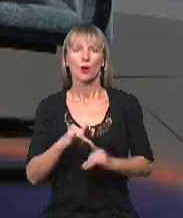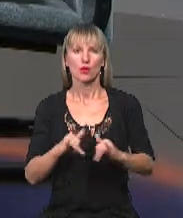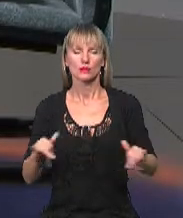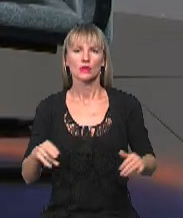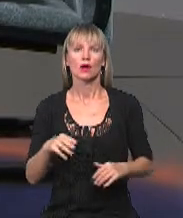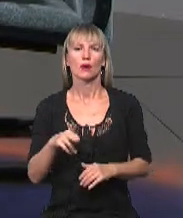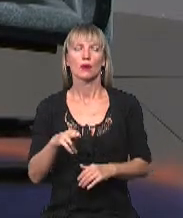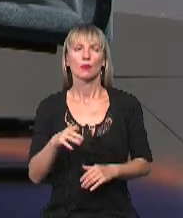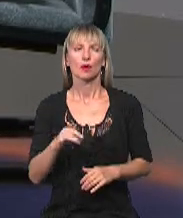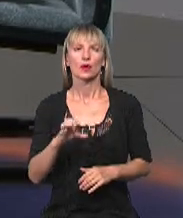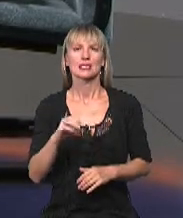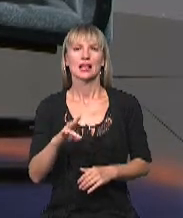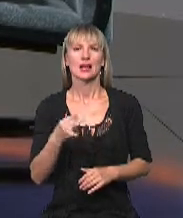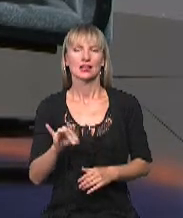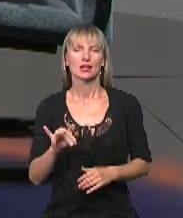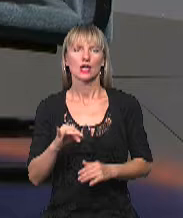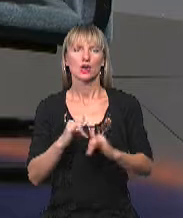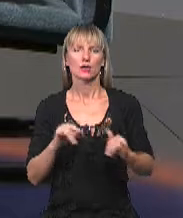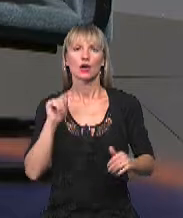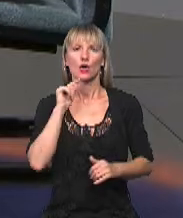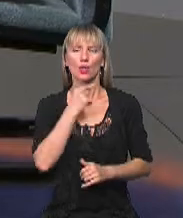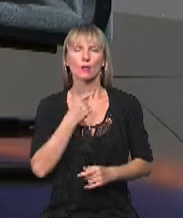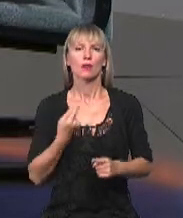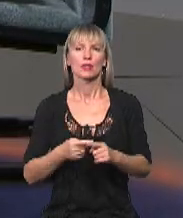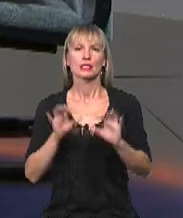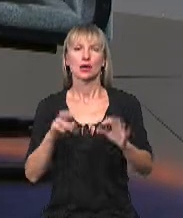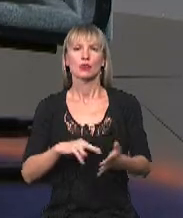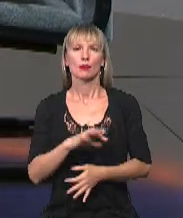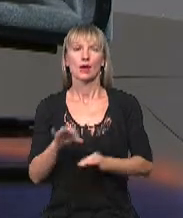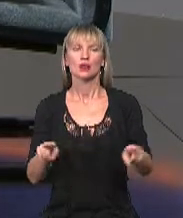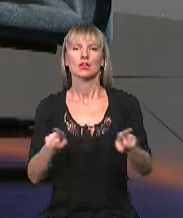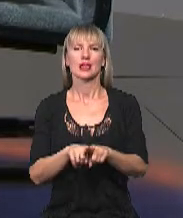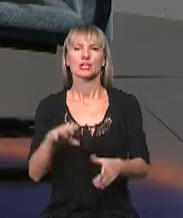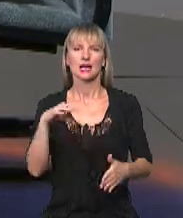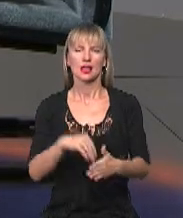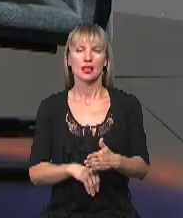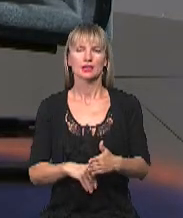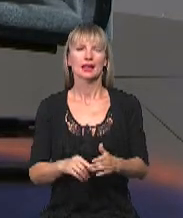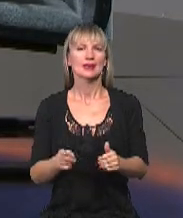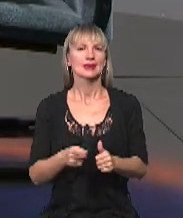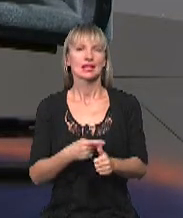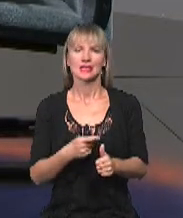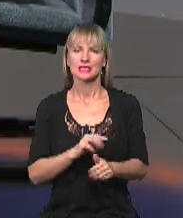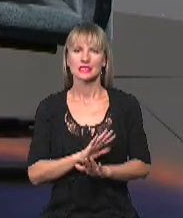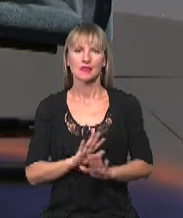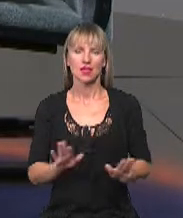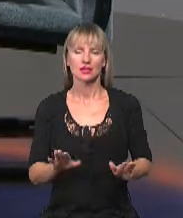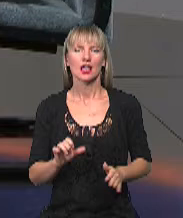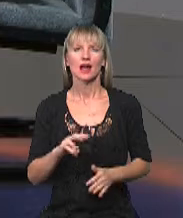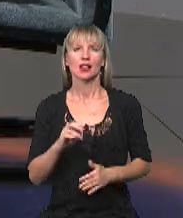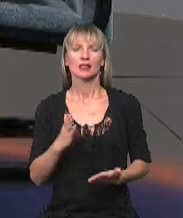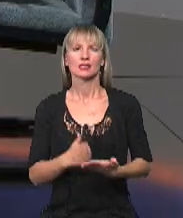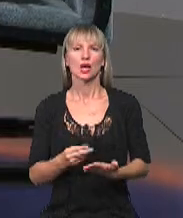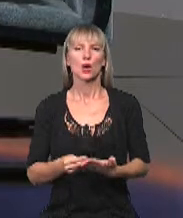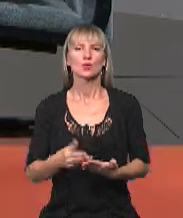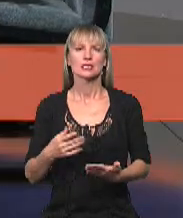про економіку і сталий розвиток. Власне, все те, що в цьому законопроєкті теж закладено. Втім, не називається, але вже є